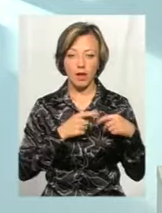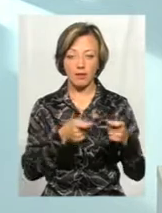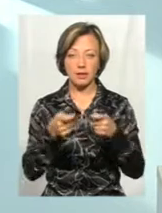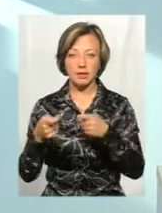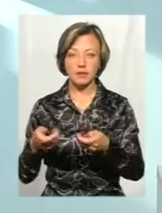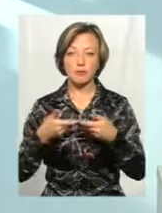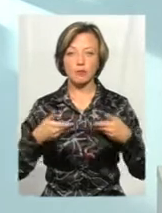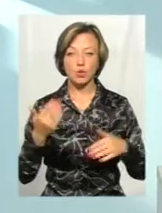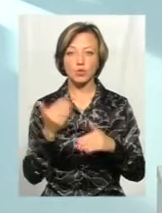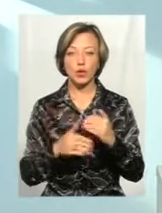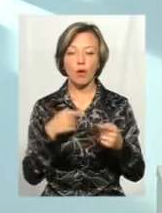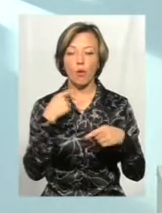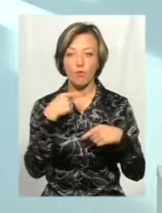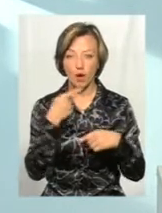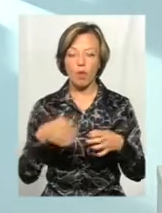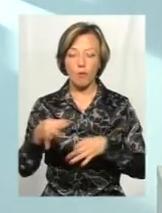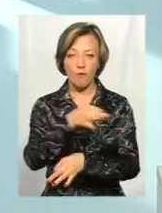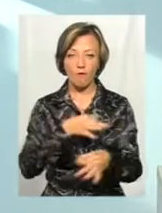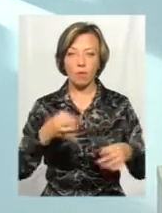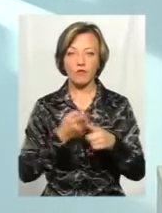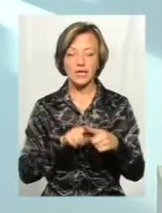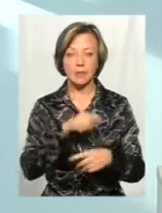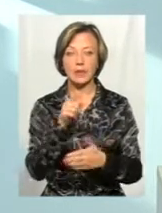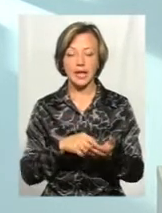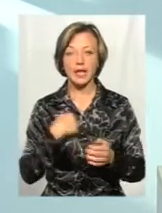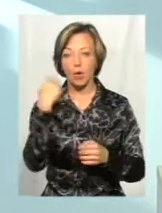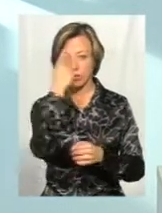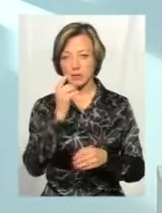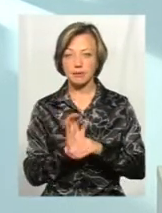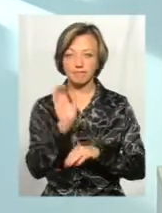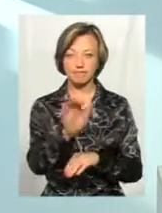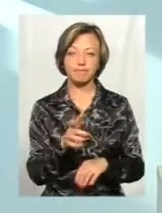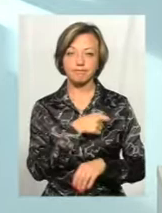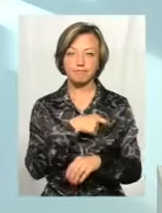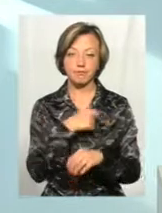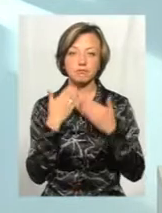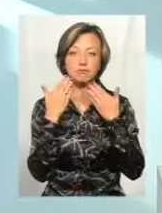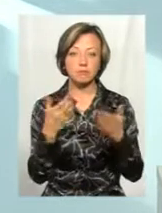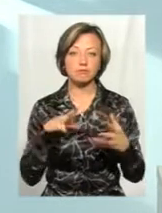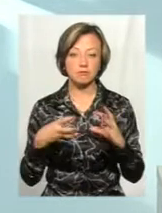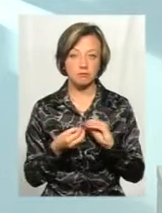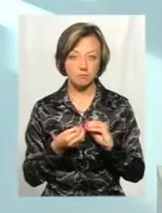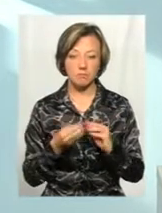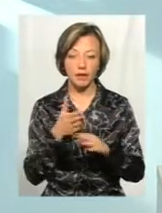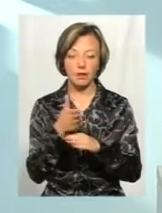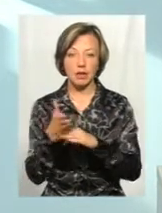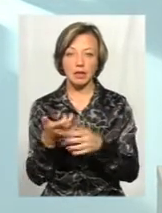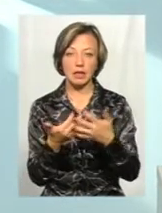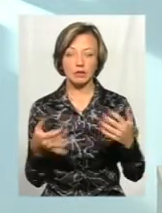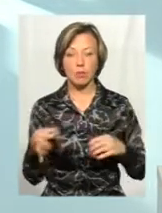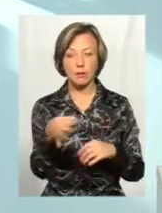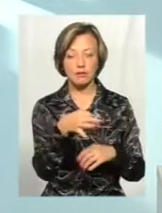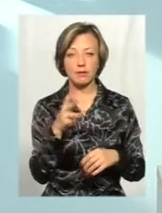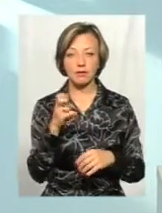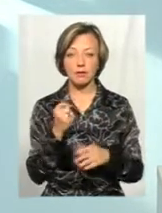вже обговорювали це питання. І я особисто вже направив депутатські звернення за результатами візитів до різних областей